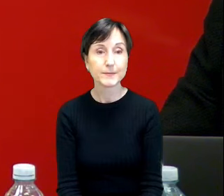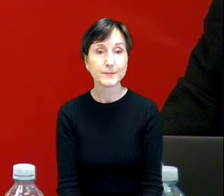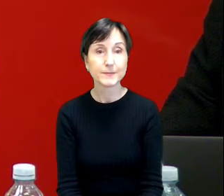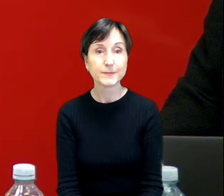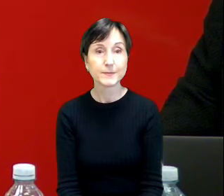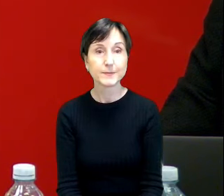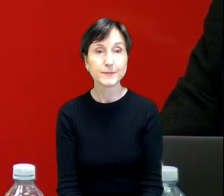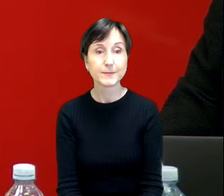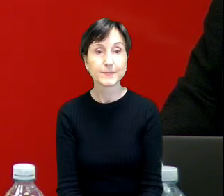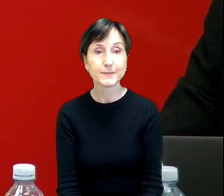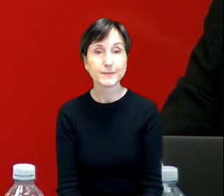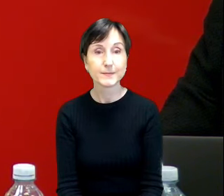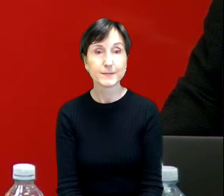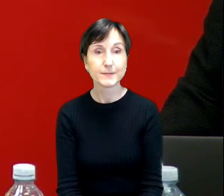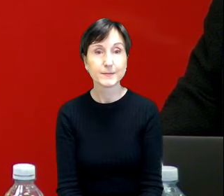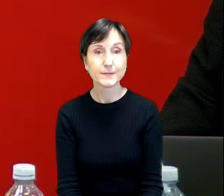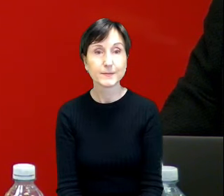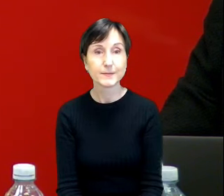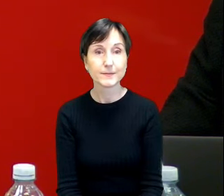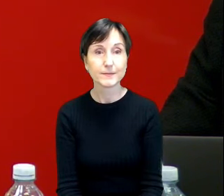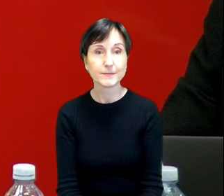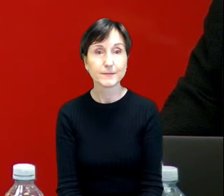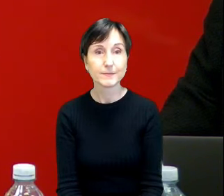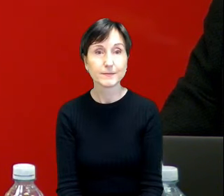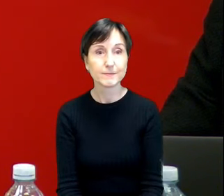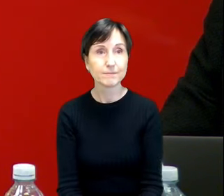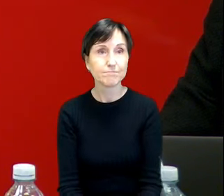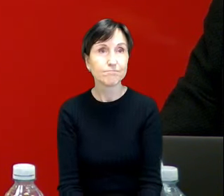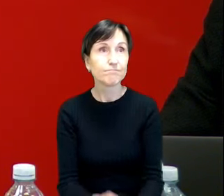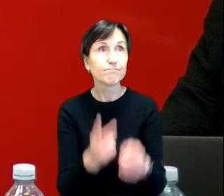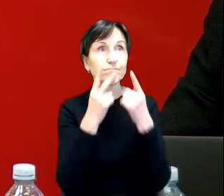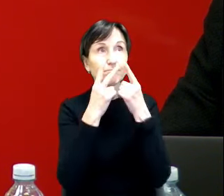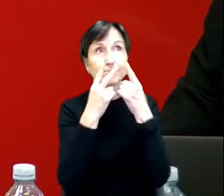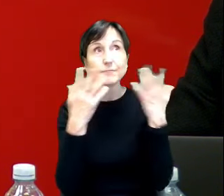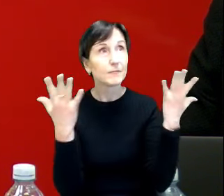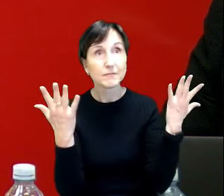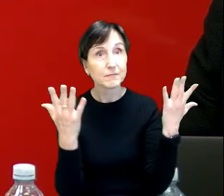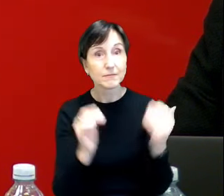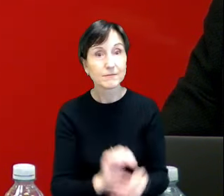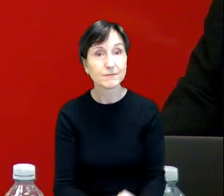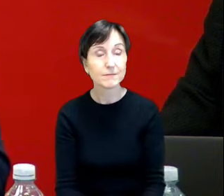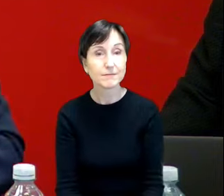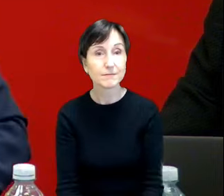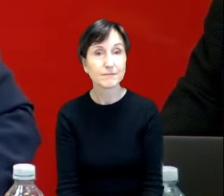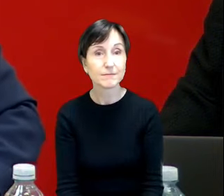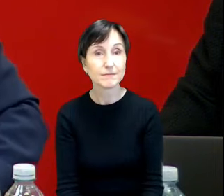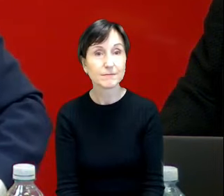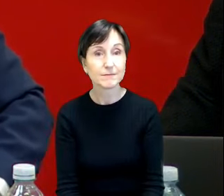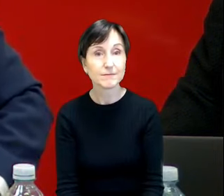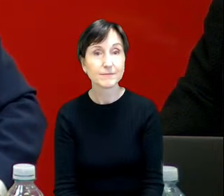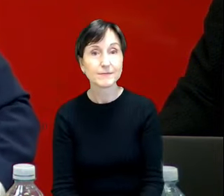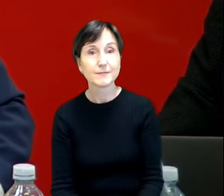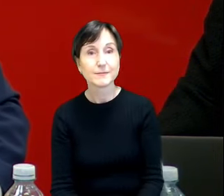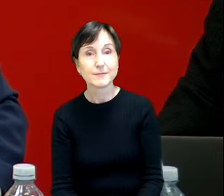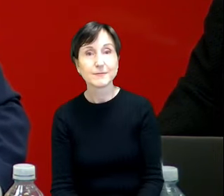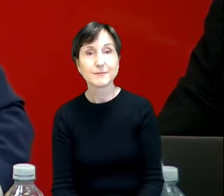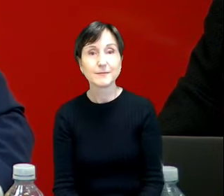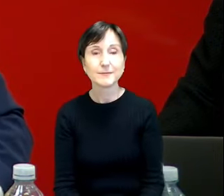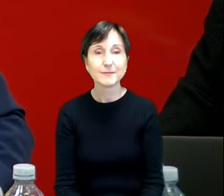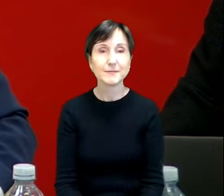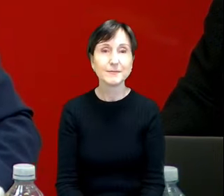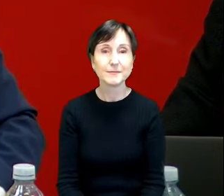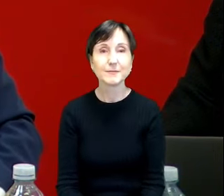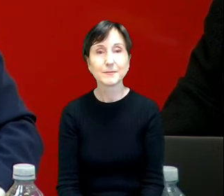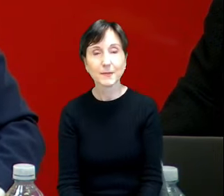registraciją vis tiek nesimato jo nėra vis atik pas mus tą